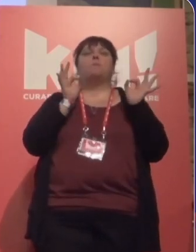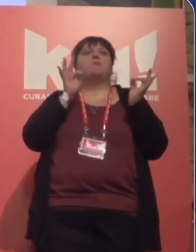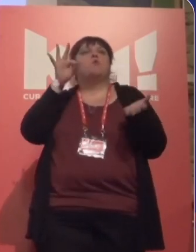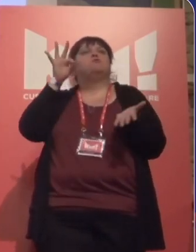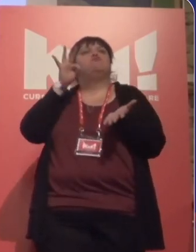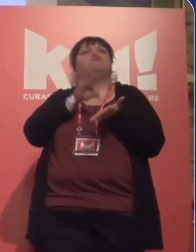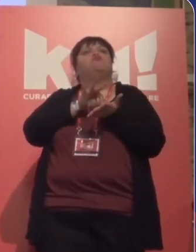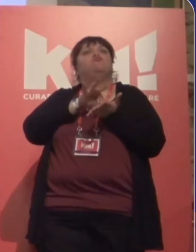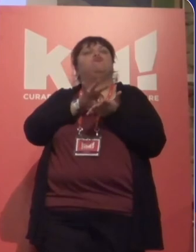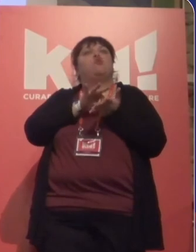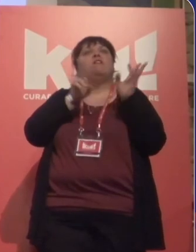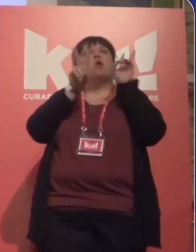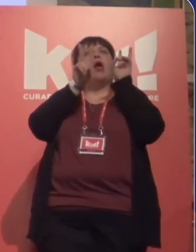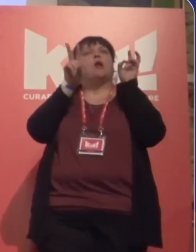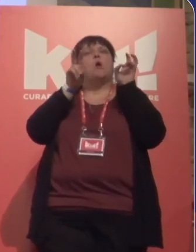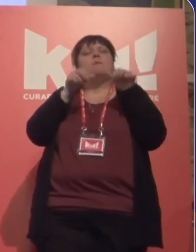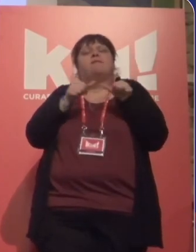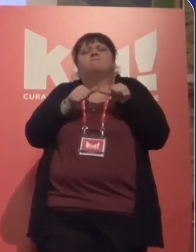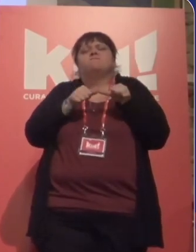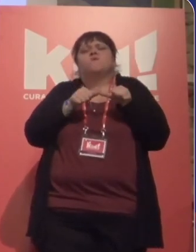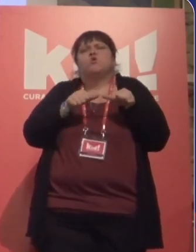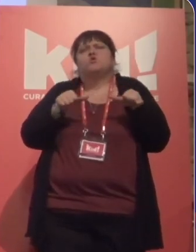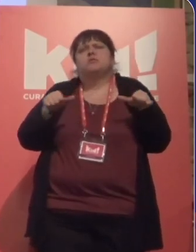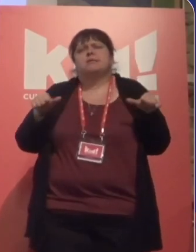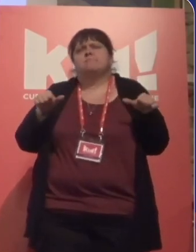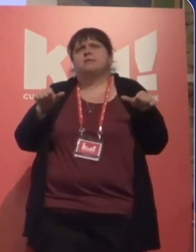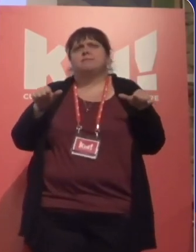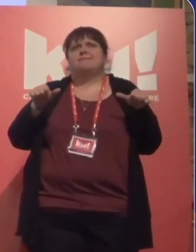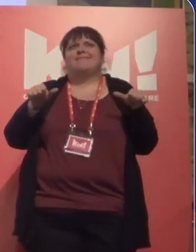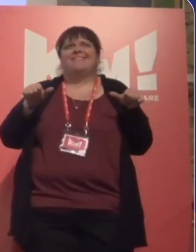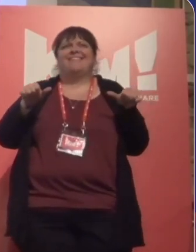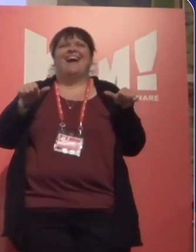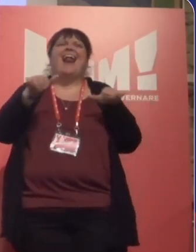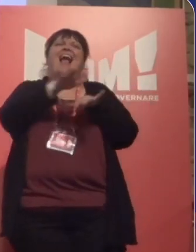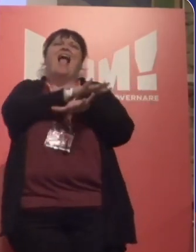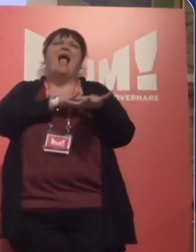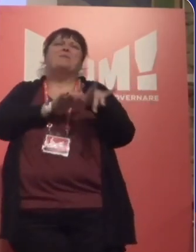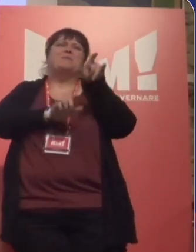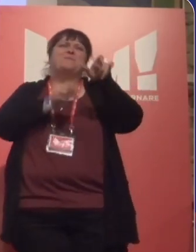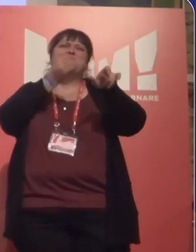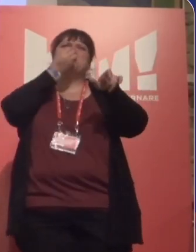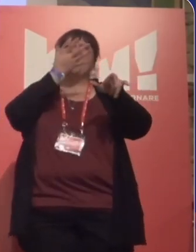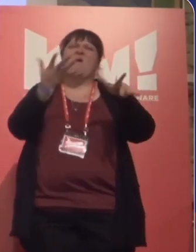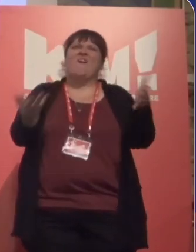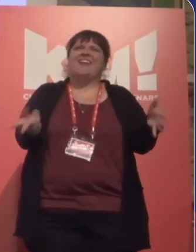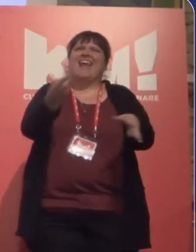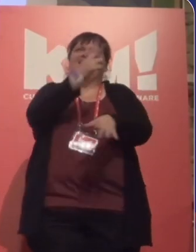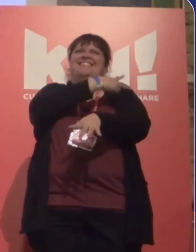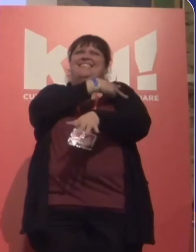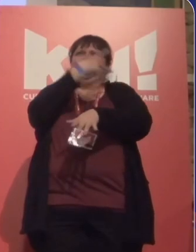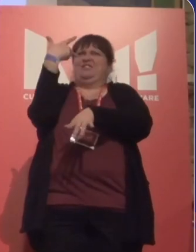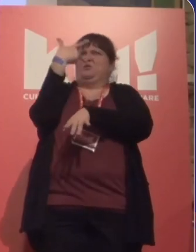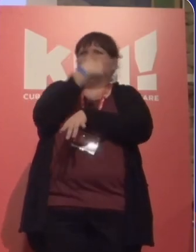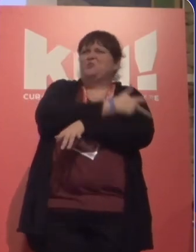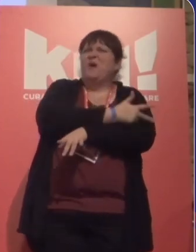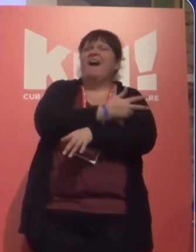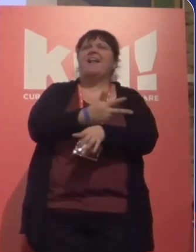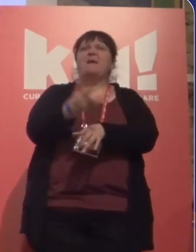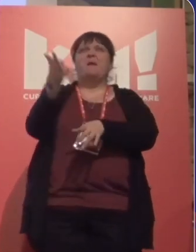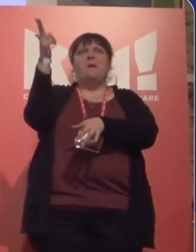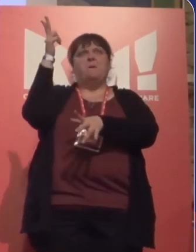cioè quello degli assistenti sociali dei preti illuminati dei